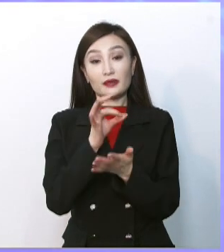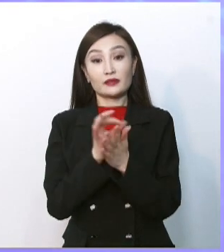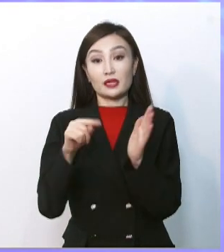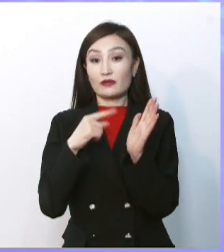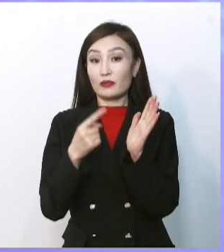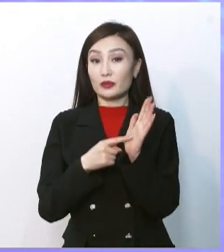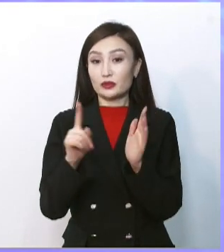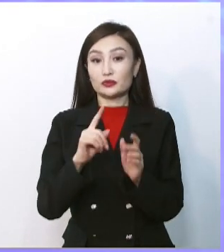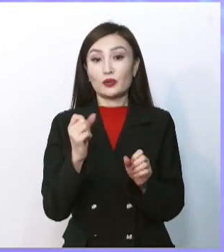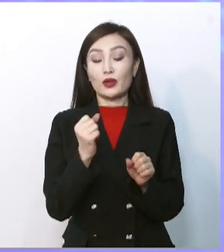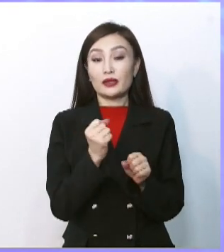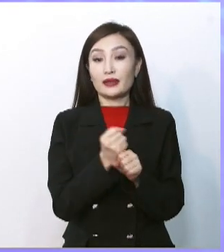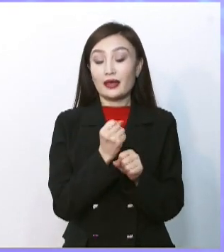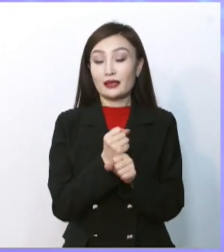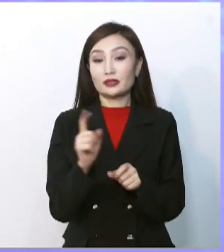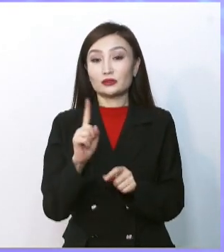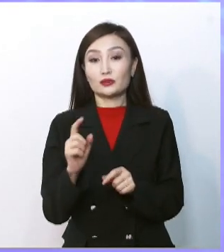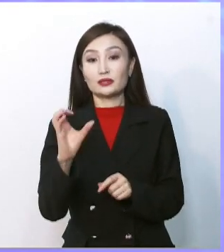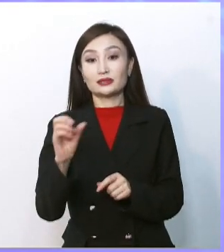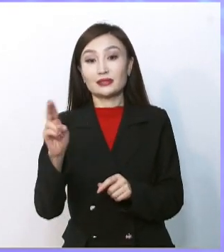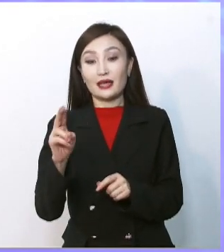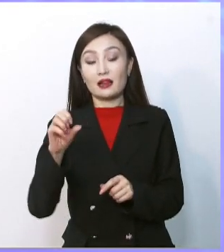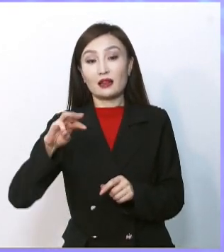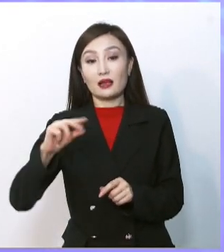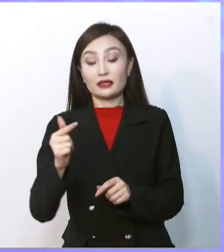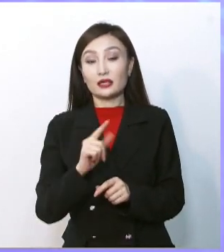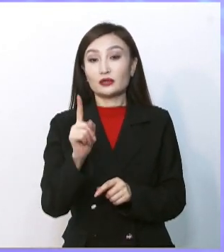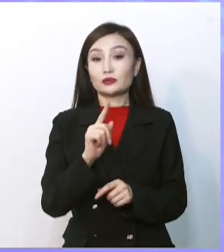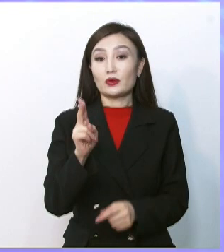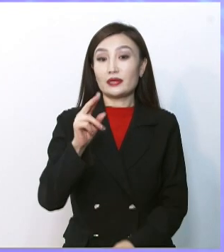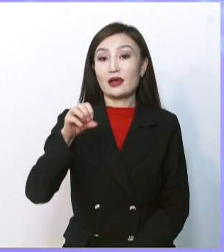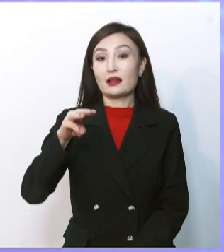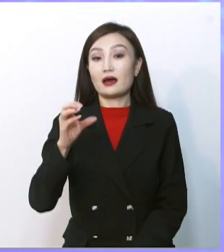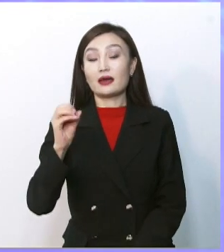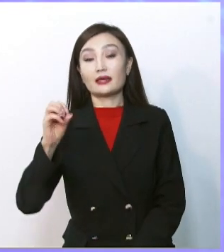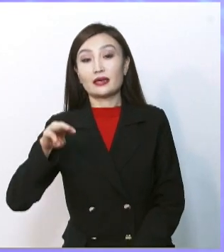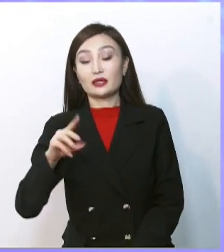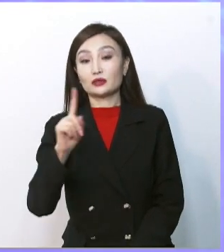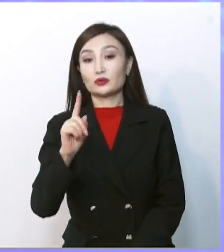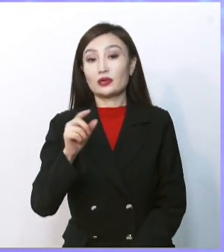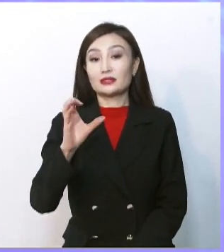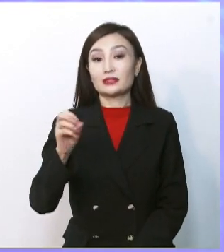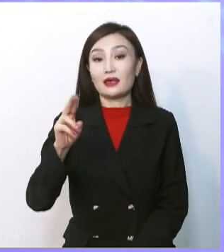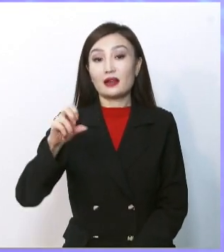вопросы «что делать?», «что сделать?», «что делает?», «что сделает?».